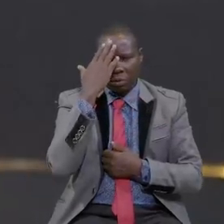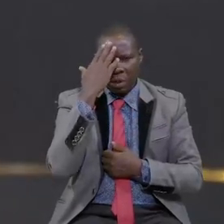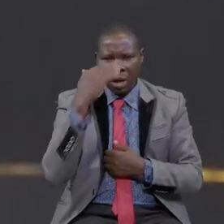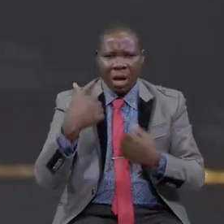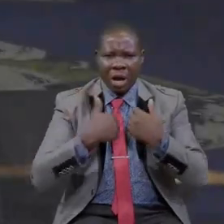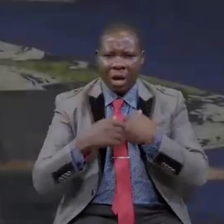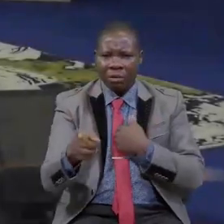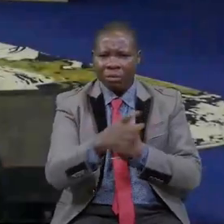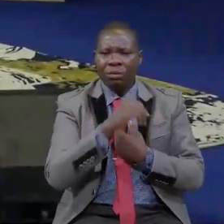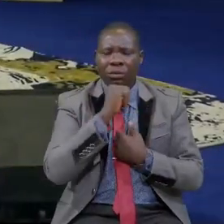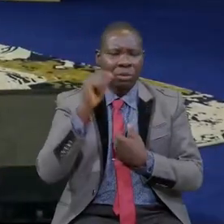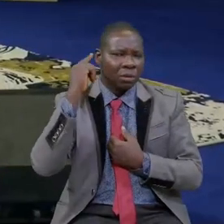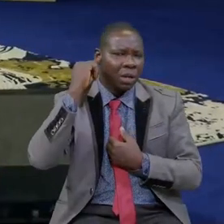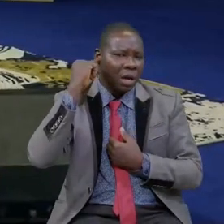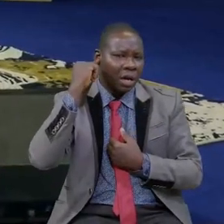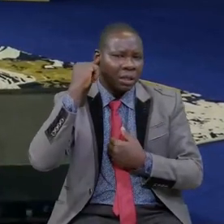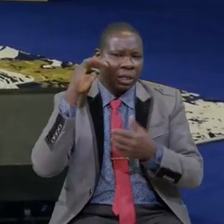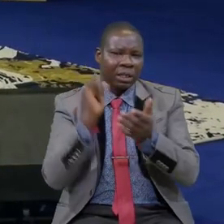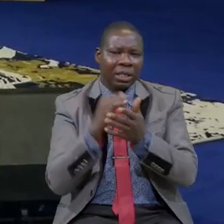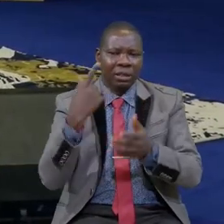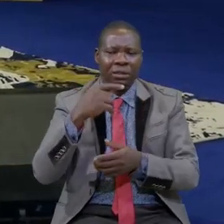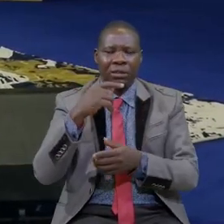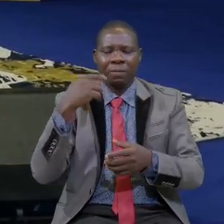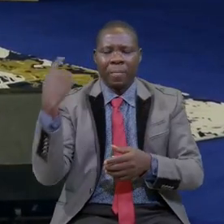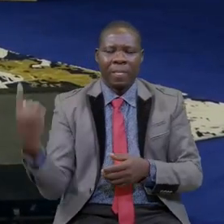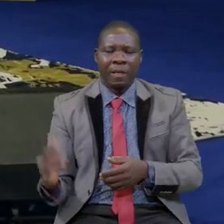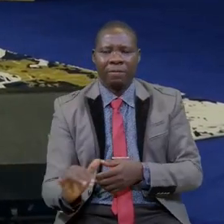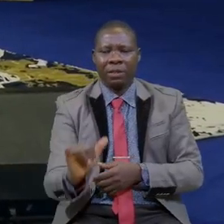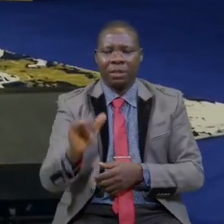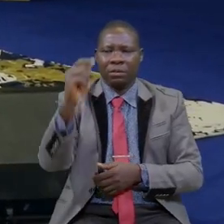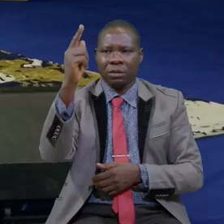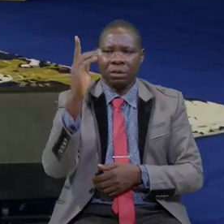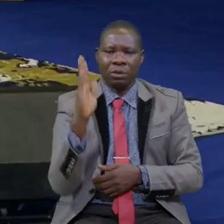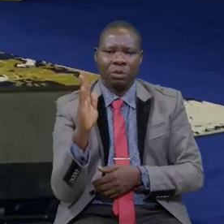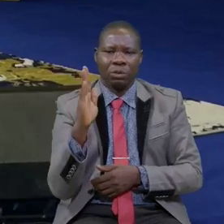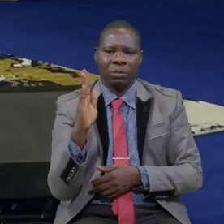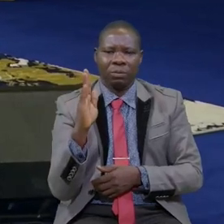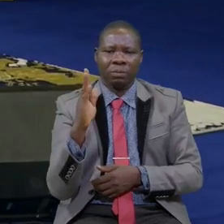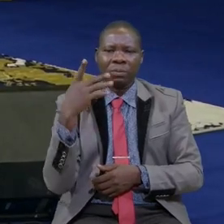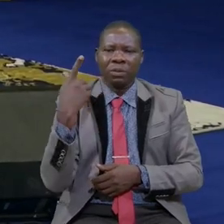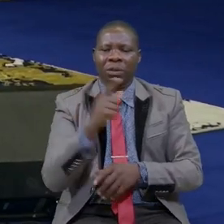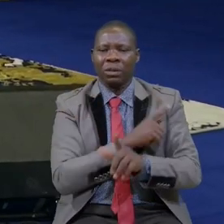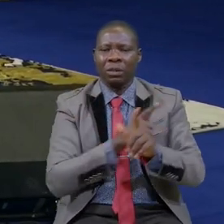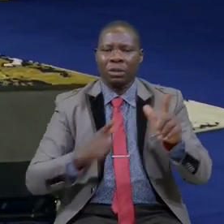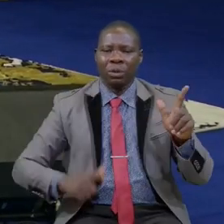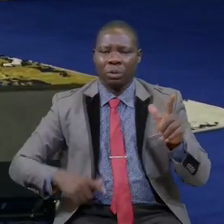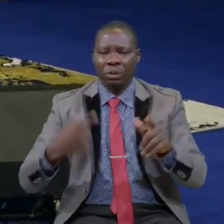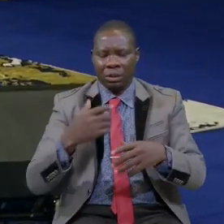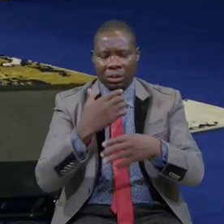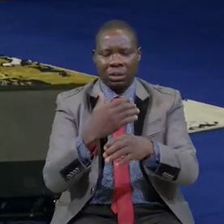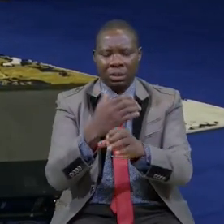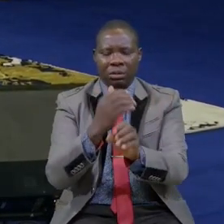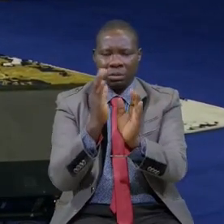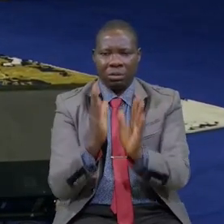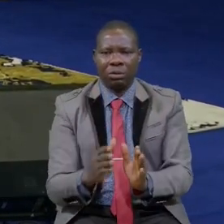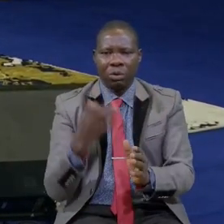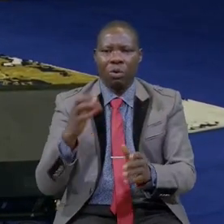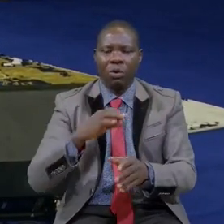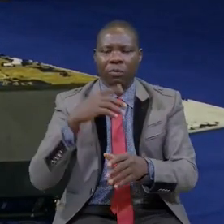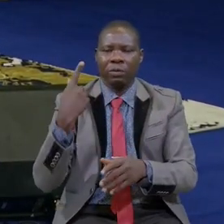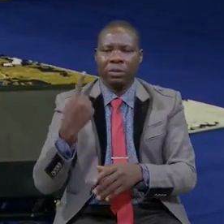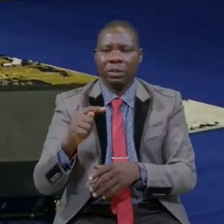l'as-tu pas appris? C'est le Dieu d'éternité, l'Éternel, qui a créé les extrémités de